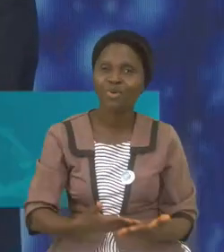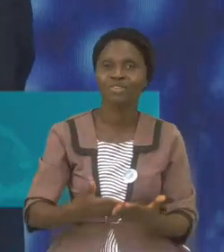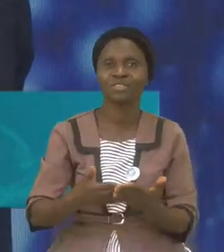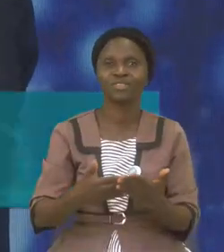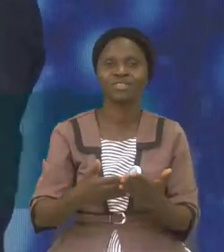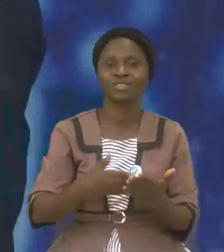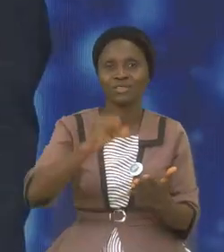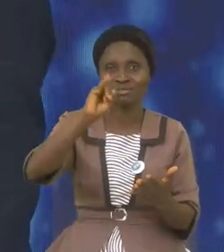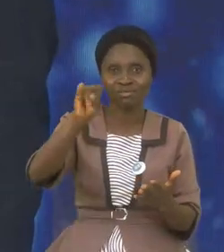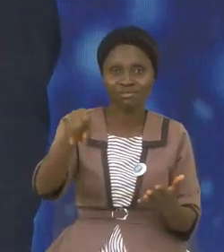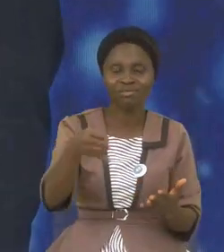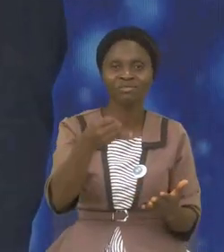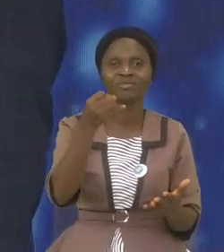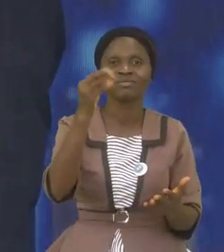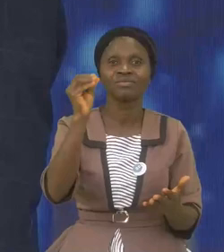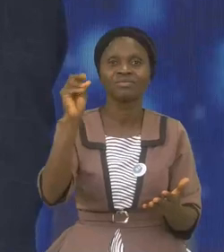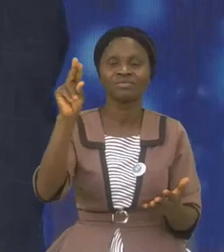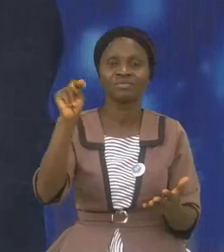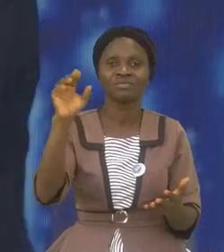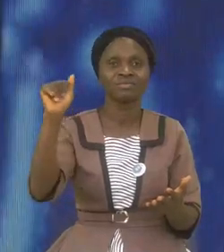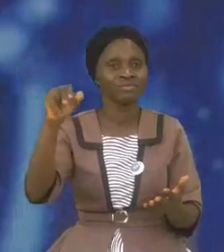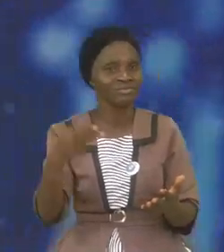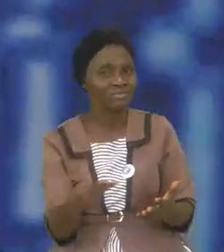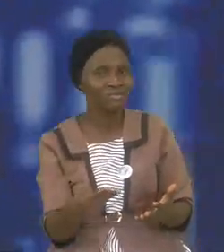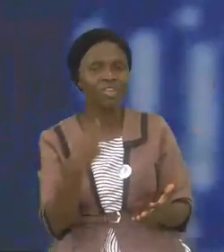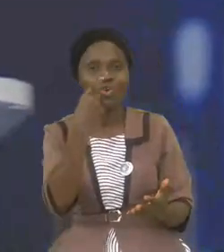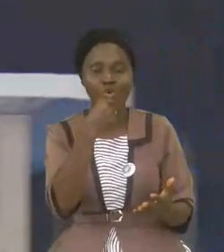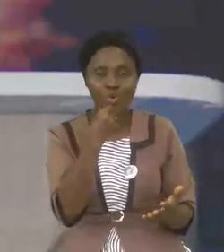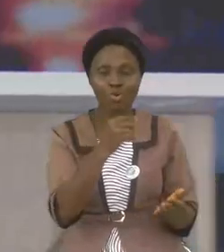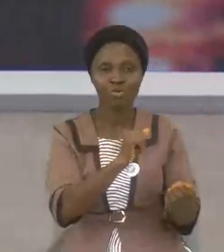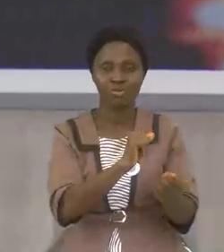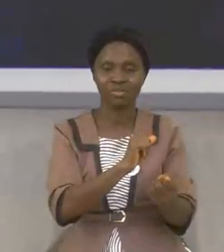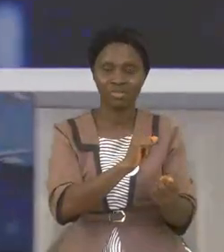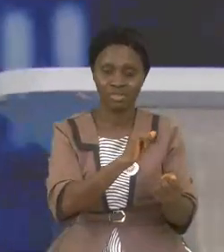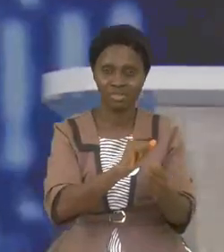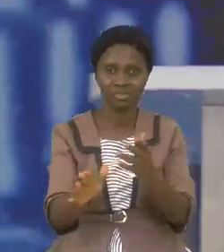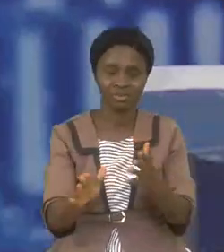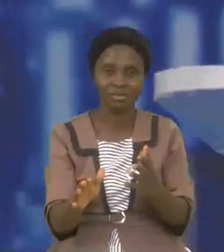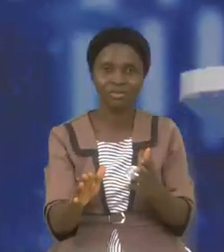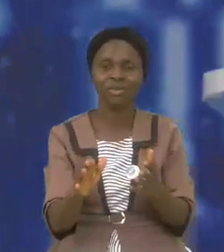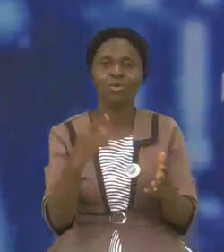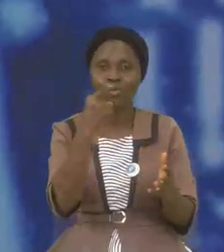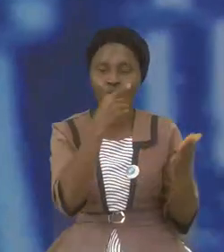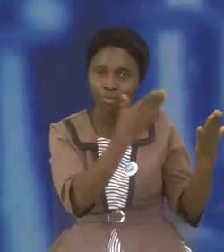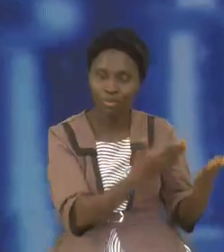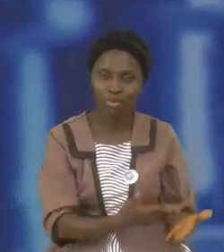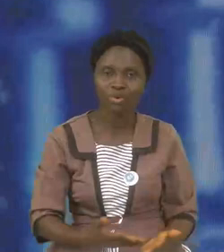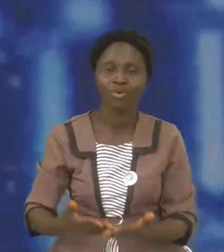au contrôle, qui a amené Jonas, qui a vaincu